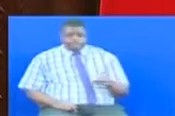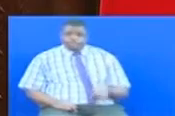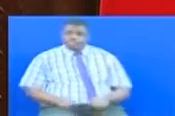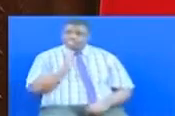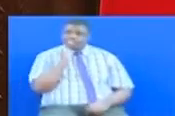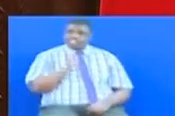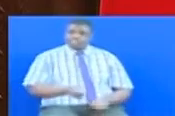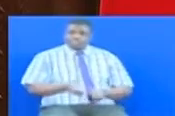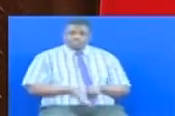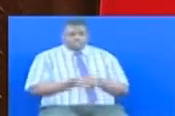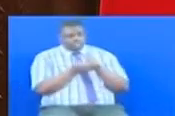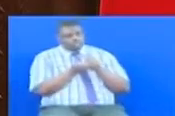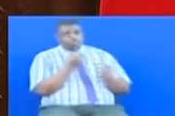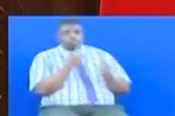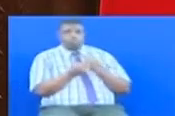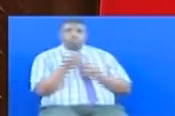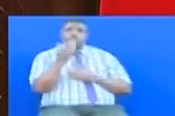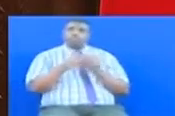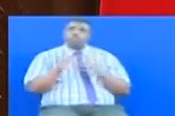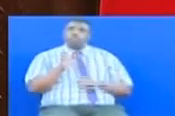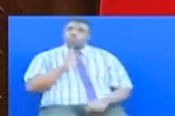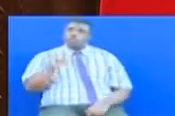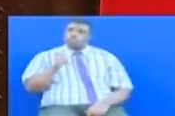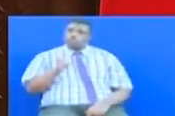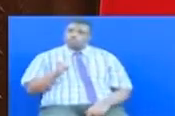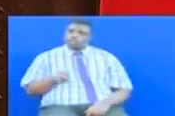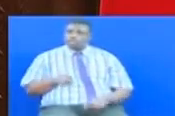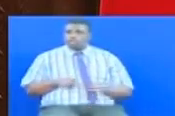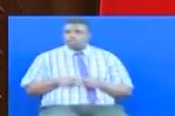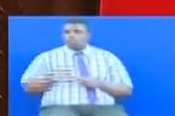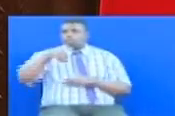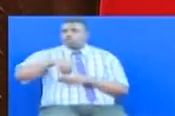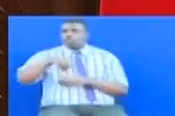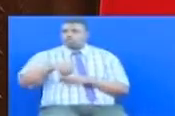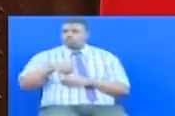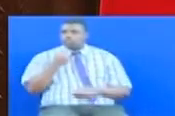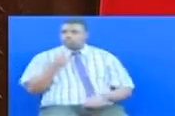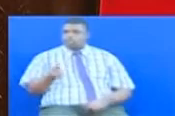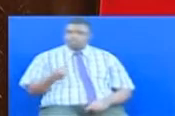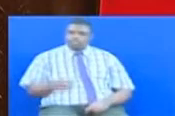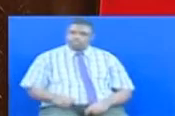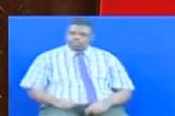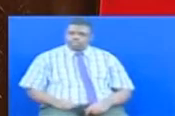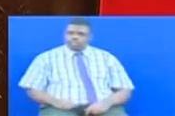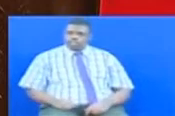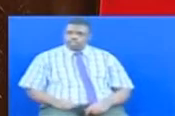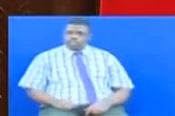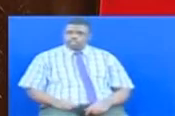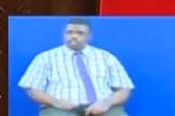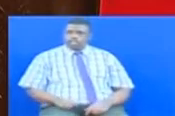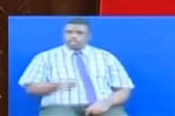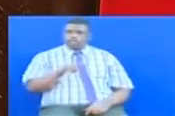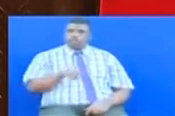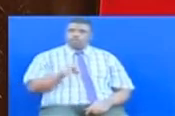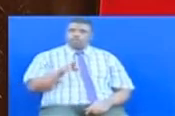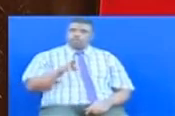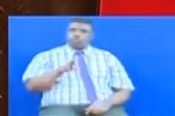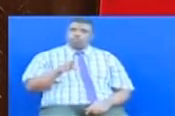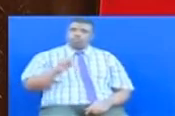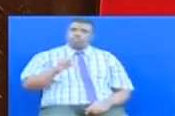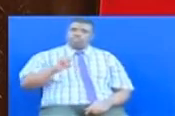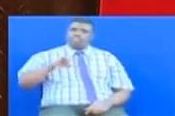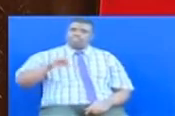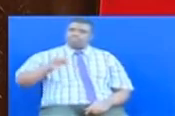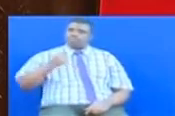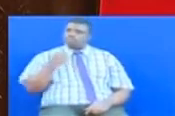pia nizungumzie baadhi ya hoja ambazo wajumbe wamezitoa. Waheshimiwa Bunge, Mheshimiwa Yosefa amezungumzia habari ya umiliki